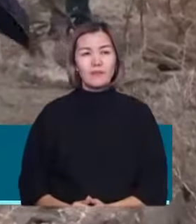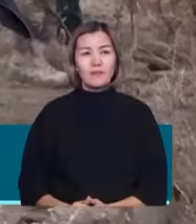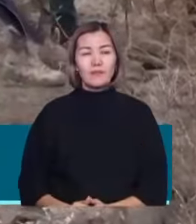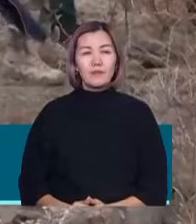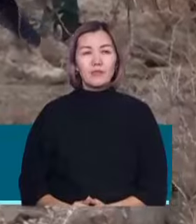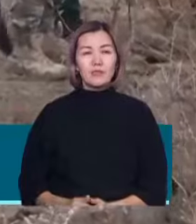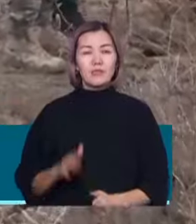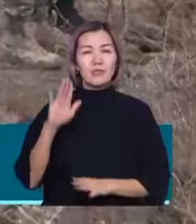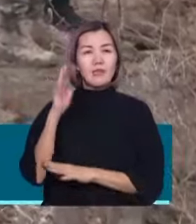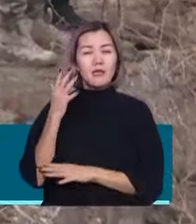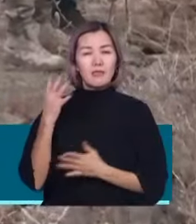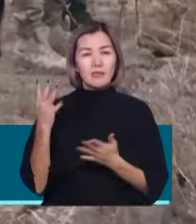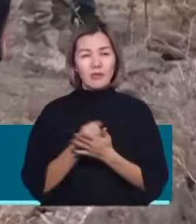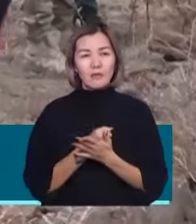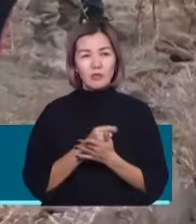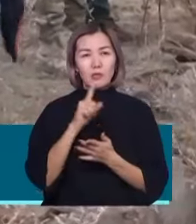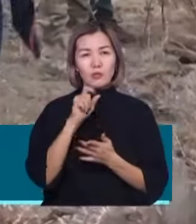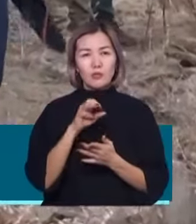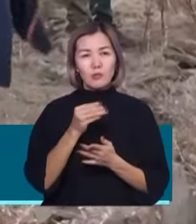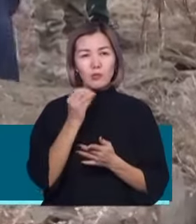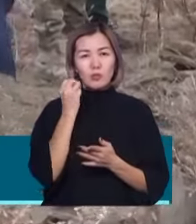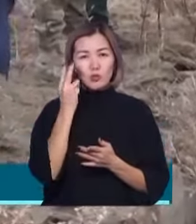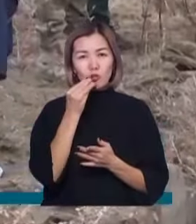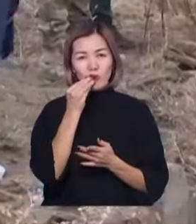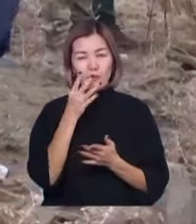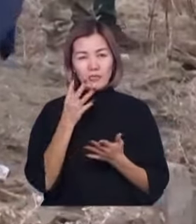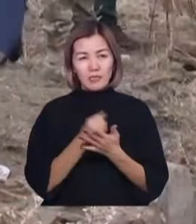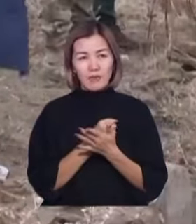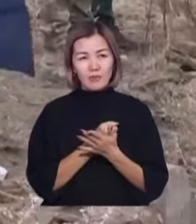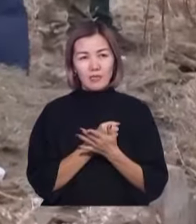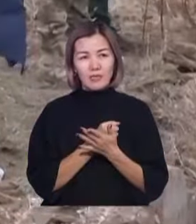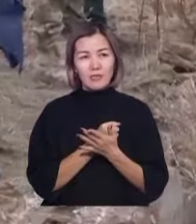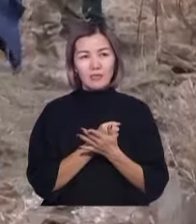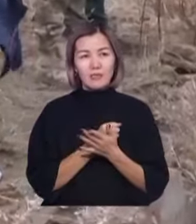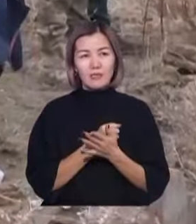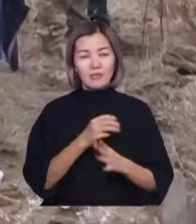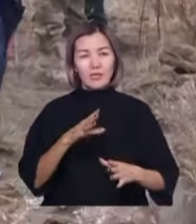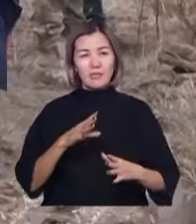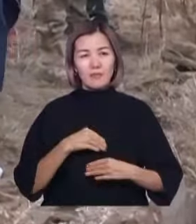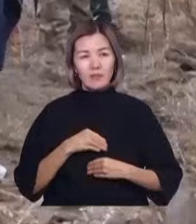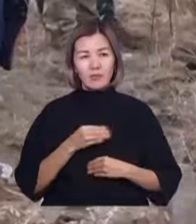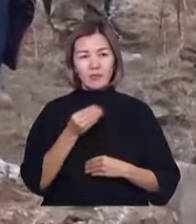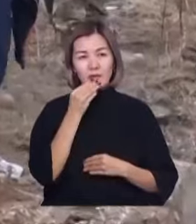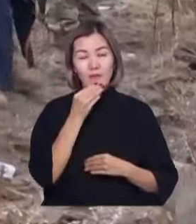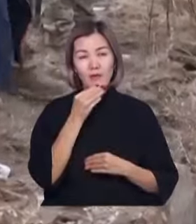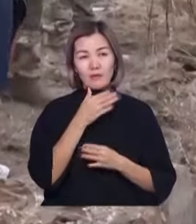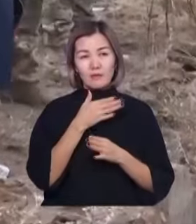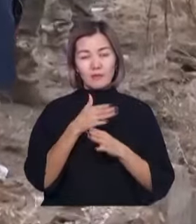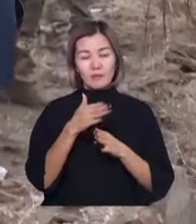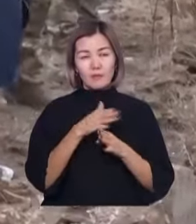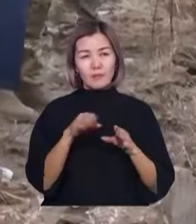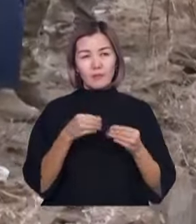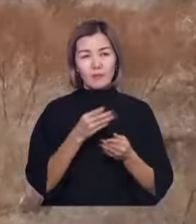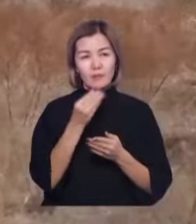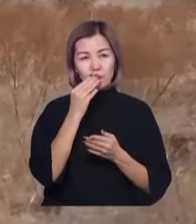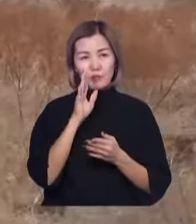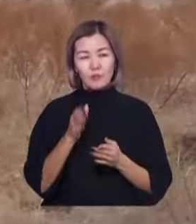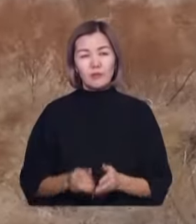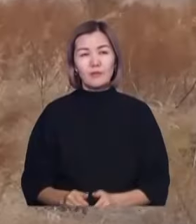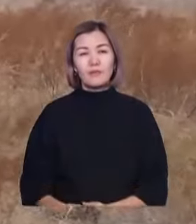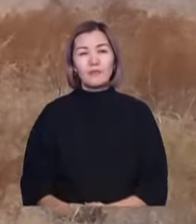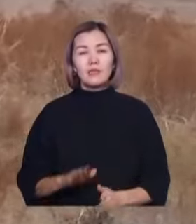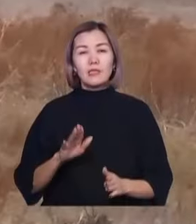100 метрдей жерде өзіміздің түскі асымызды тауып, міне әріптестерімізбен бірге бөлісіп алып жатырмыз.